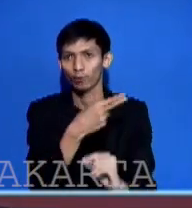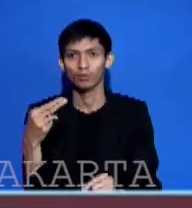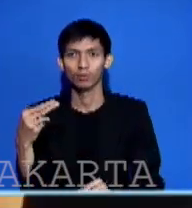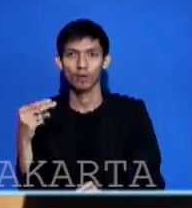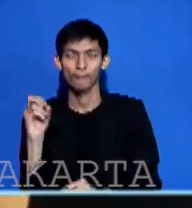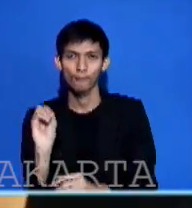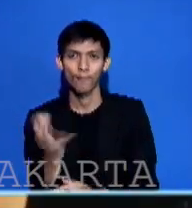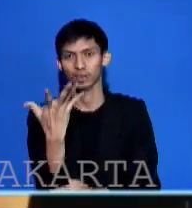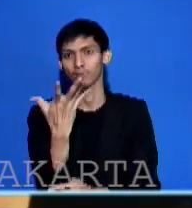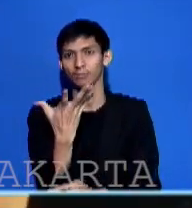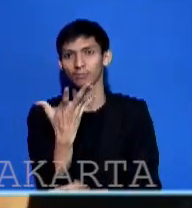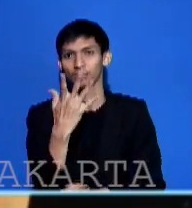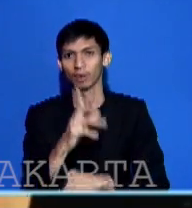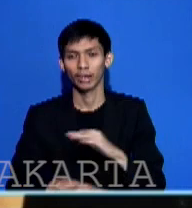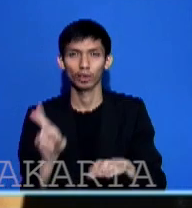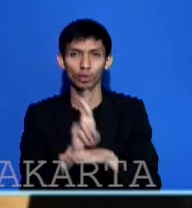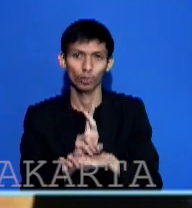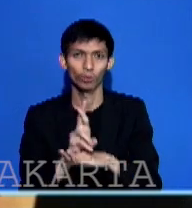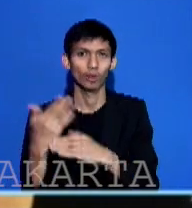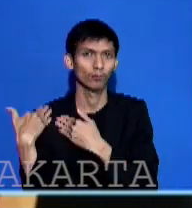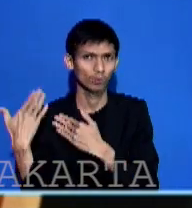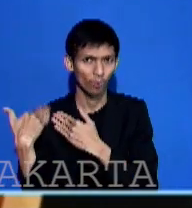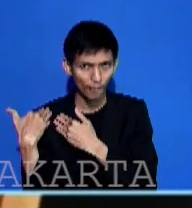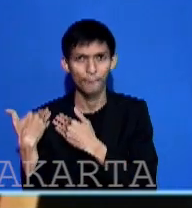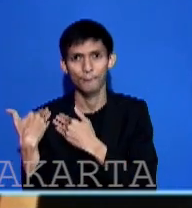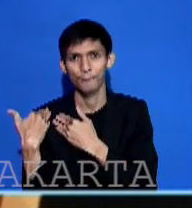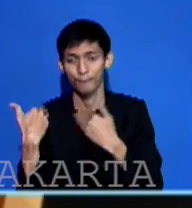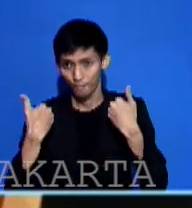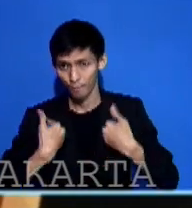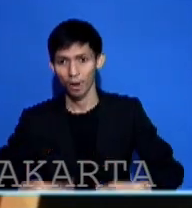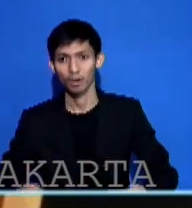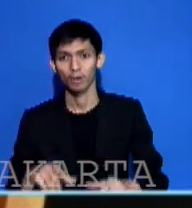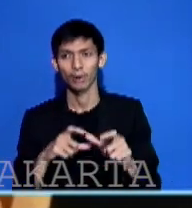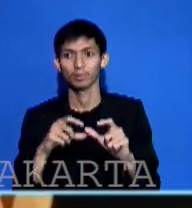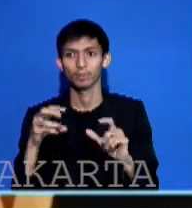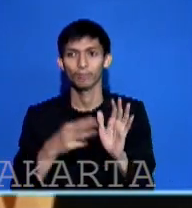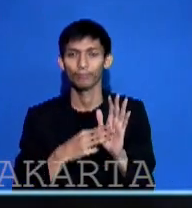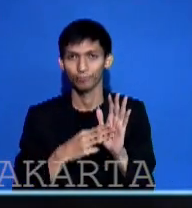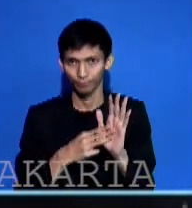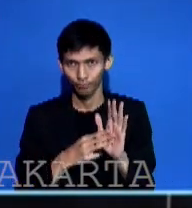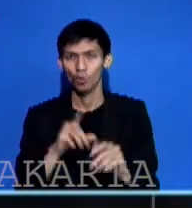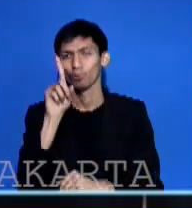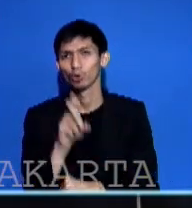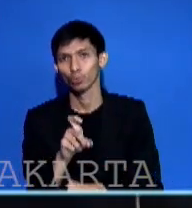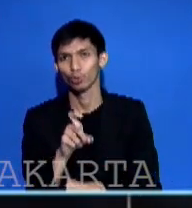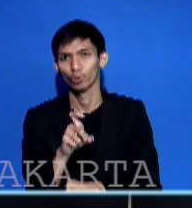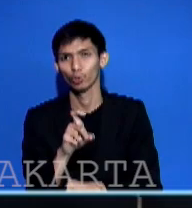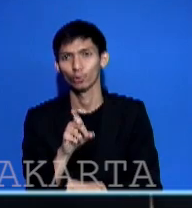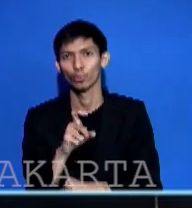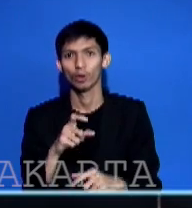menyebut peran sumber daya manusia berkualitas unggul dan berdaya saing sangat diperlukan. Salah satunya dari para lulusan pasca